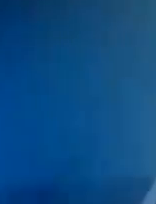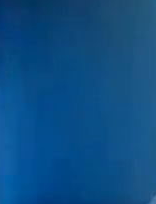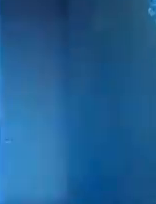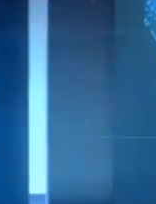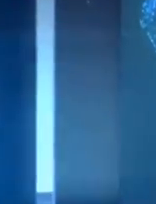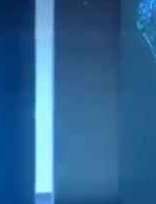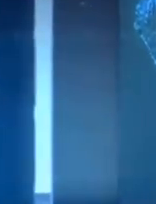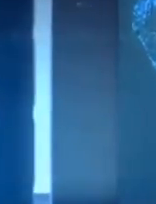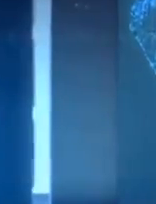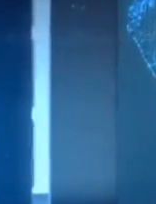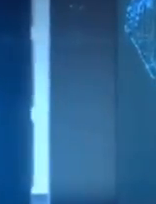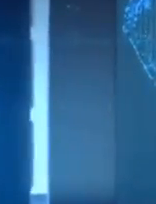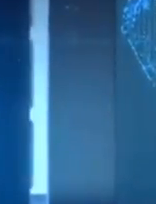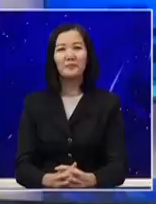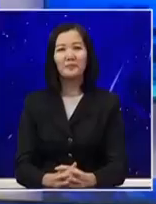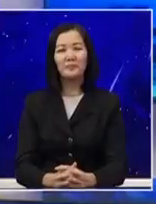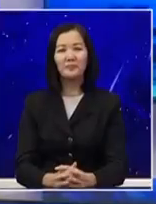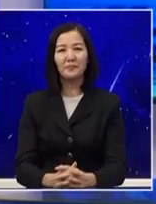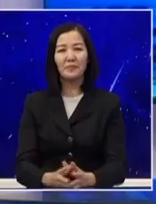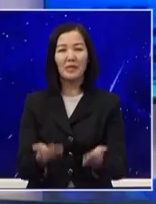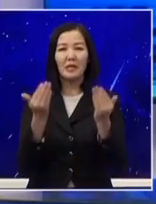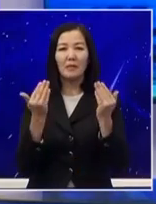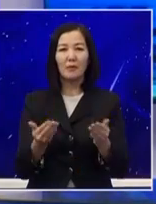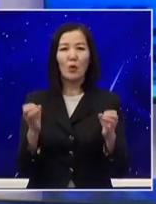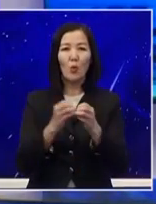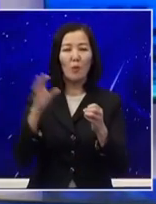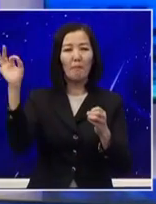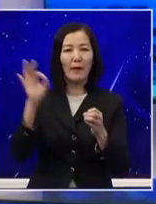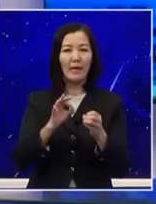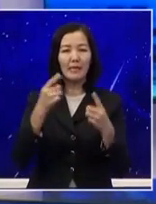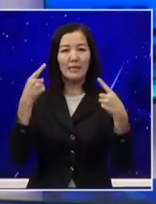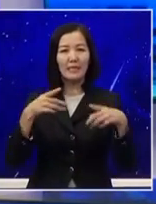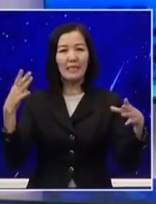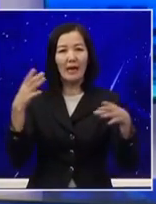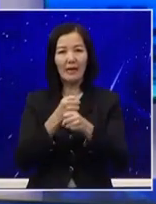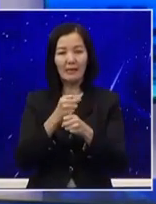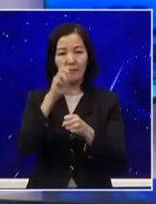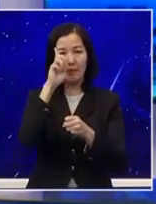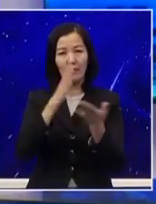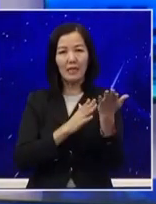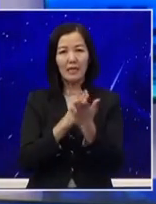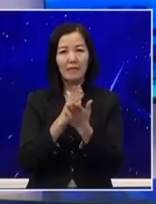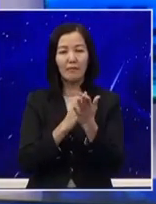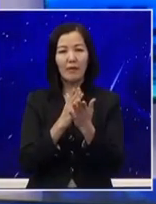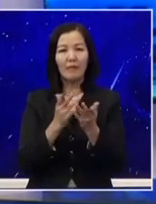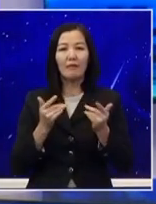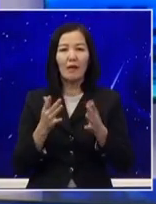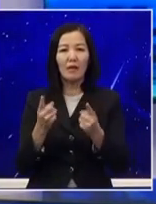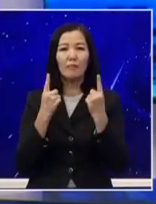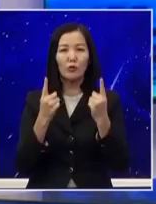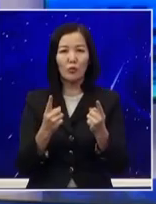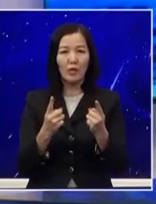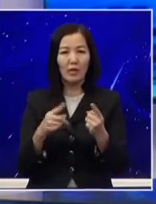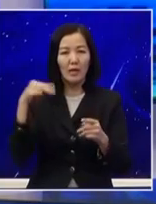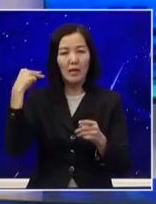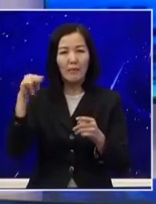жетсу арнасы, Талдықорған. Биыл 10% қысқаратын мемлекеттік қызметкерлерге қойылатын талап зор.